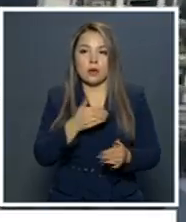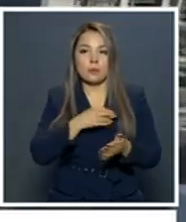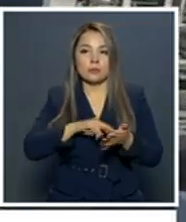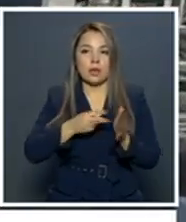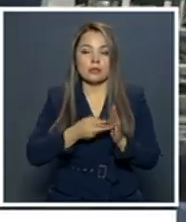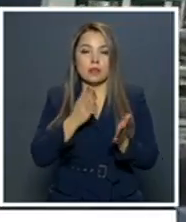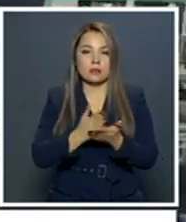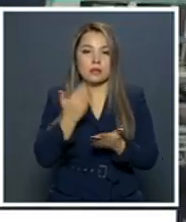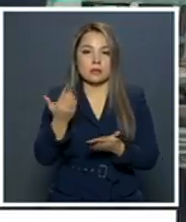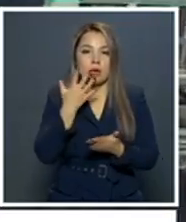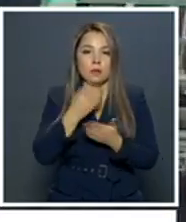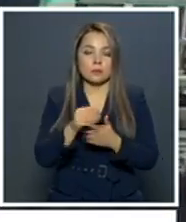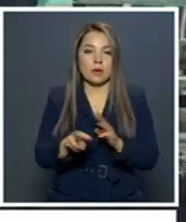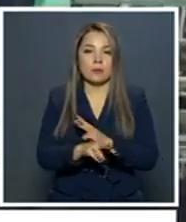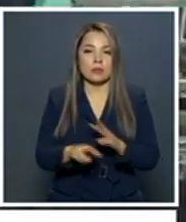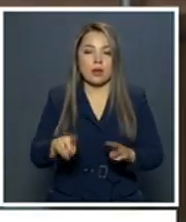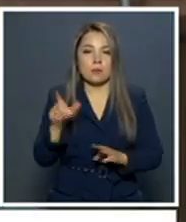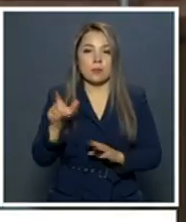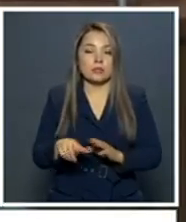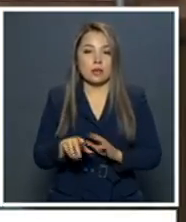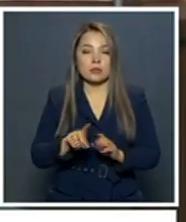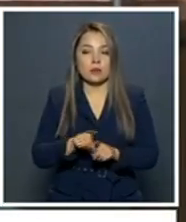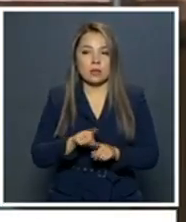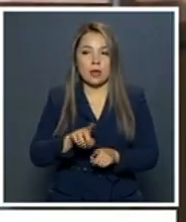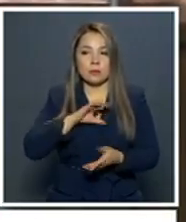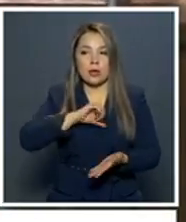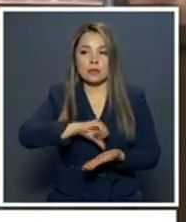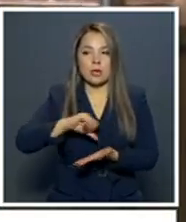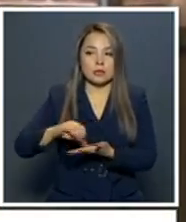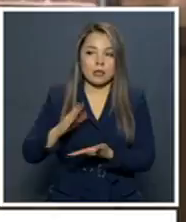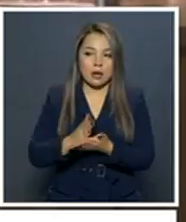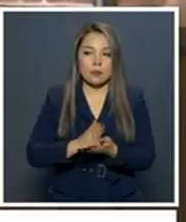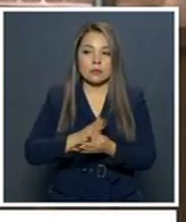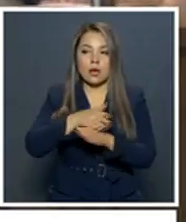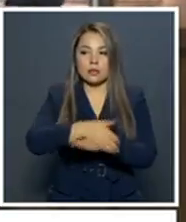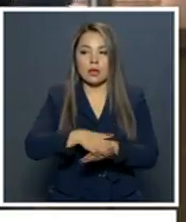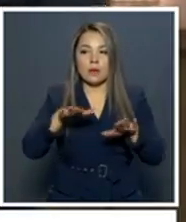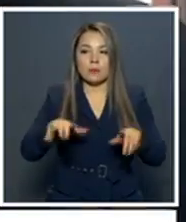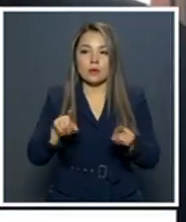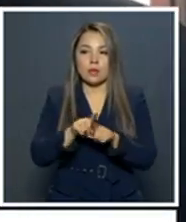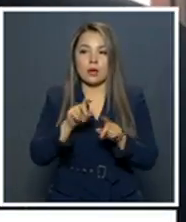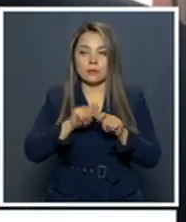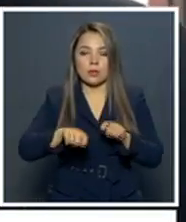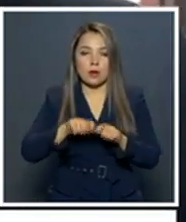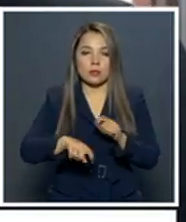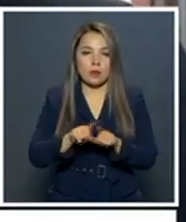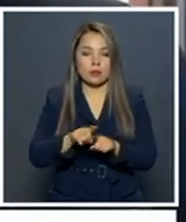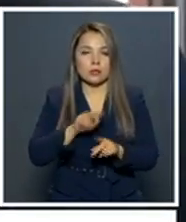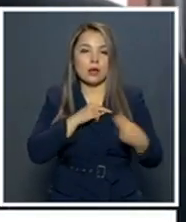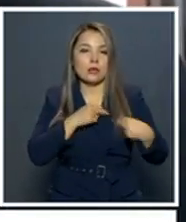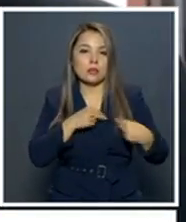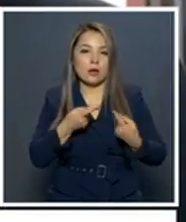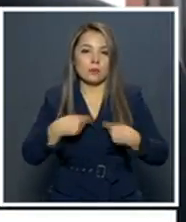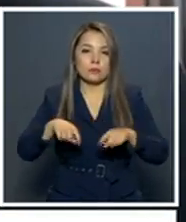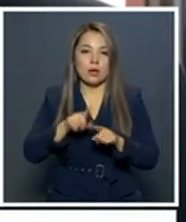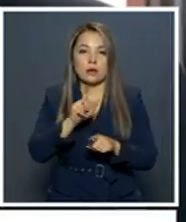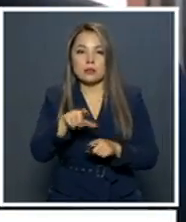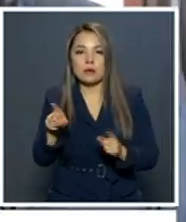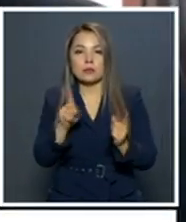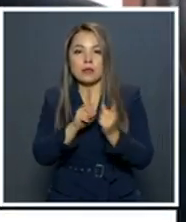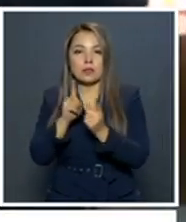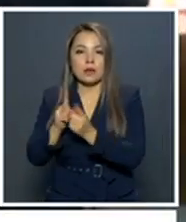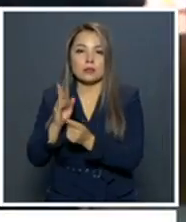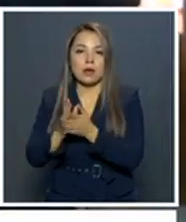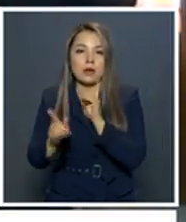жайында мәжіліс депутаты Қожахан Жабағаевтің өңірге сапары кезінде айтылды. Халық қалаулысы еңбек ұжымымен кездесіп, алда атқарылар